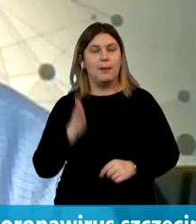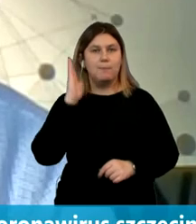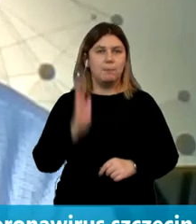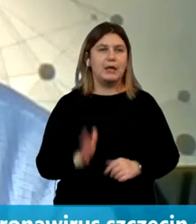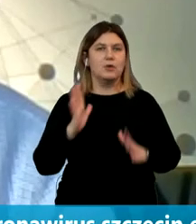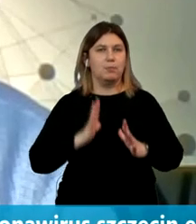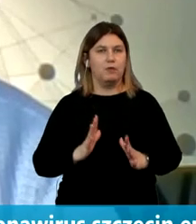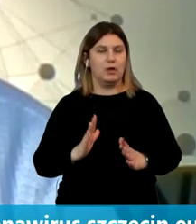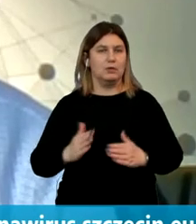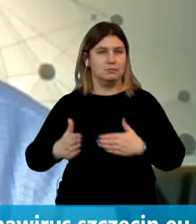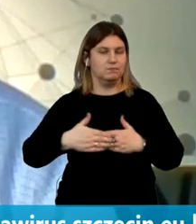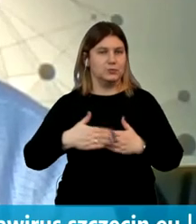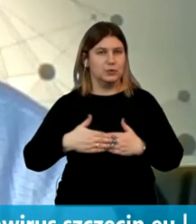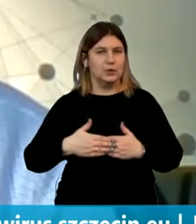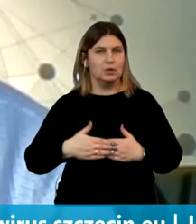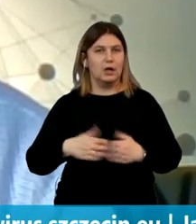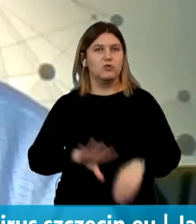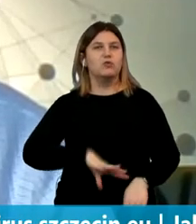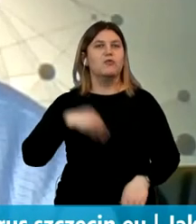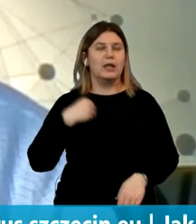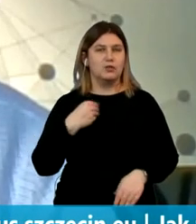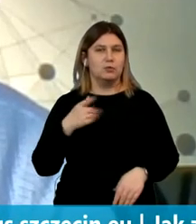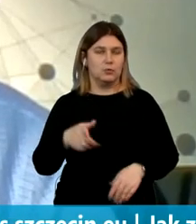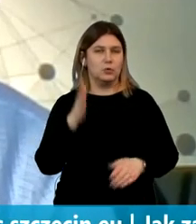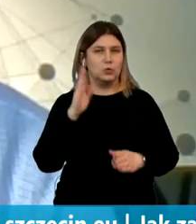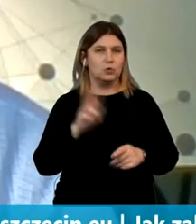powoli zmierzali ku tym świętom, które mam nadzieję